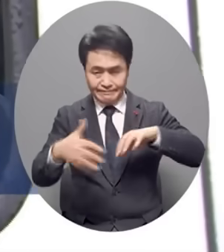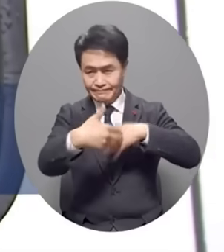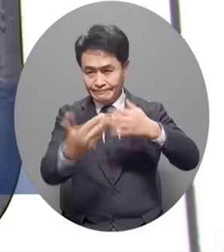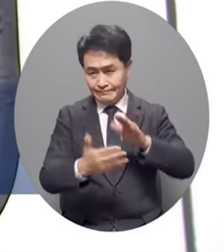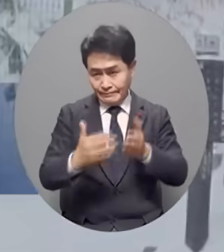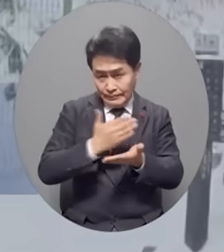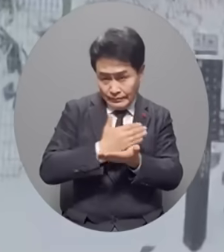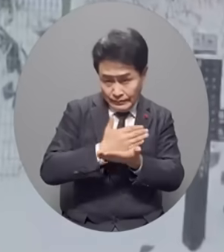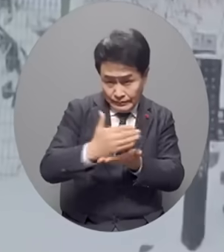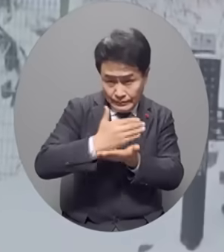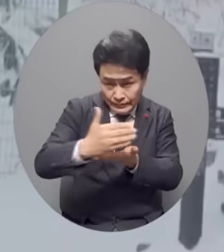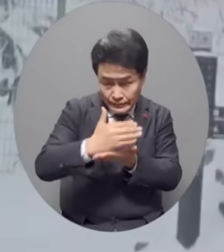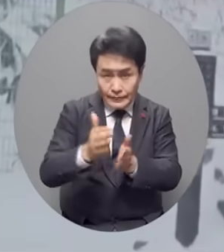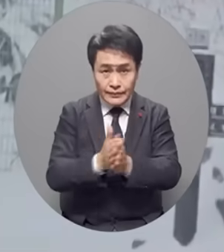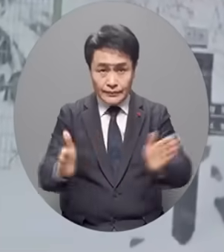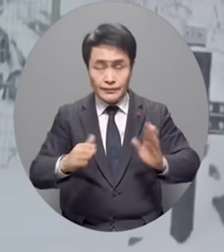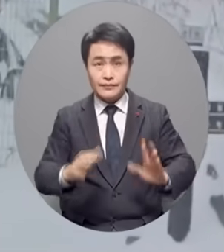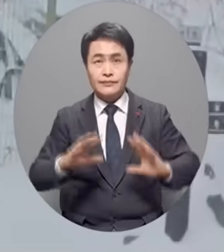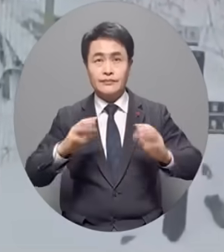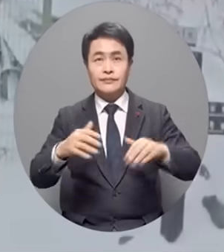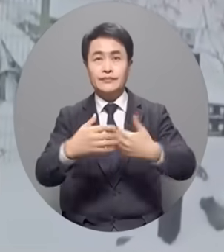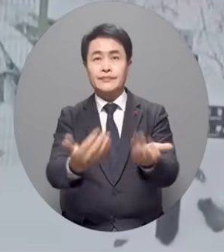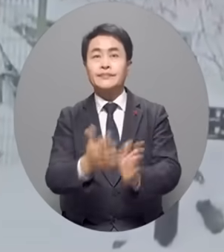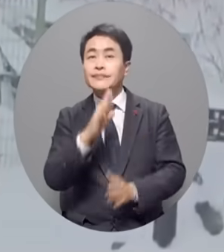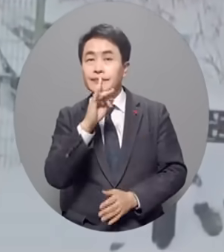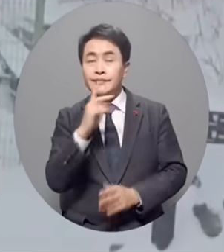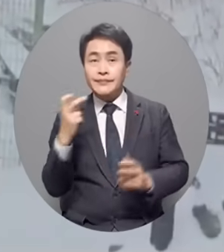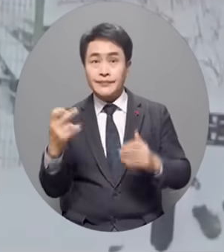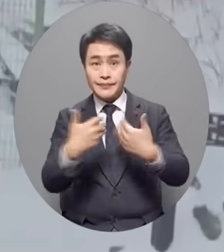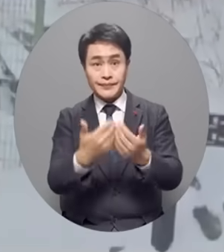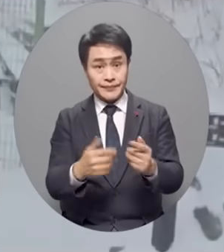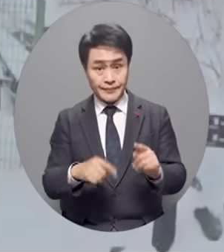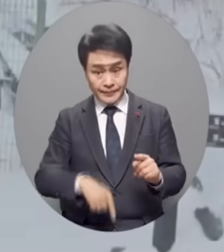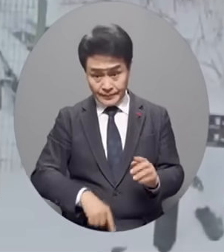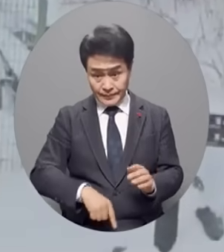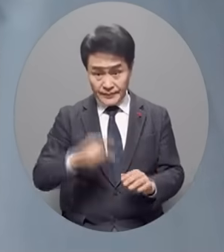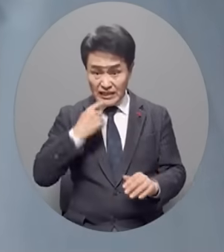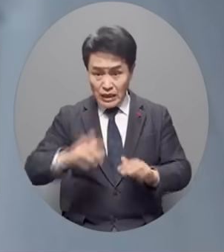지금 출동할 겁니다. 국립공원 설악산에는 1m에 가까운 눈이